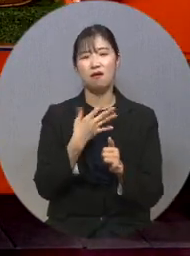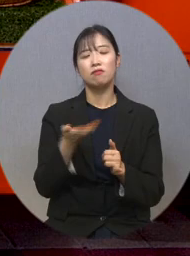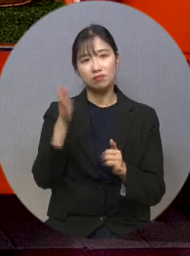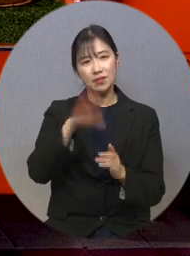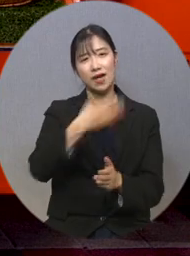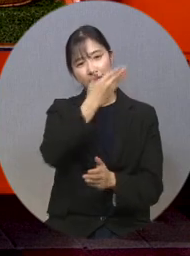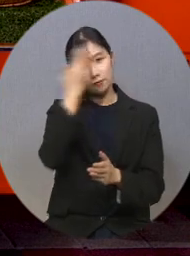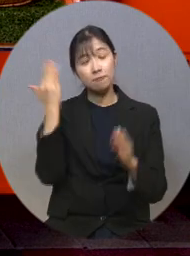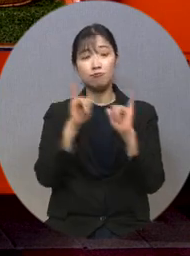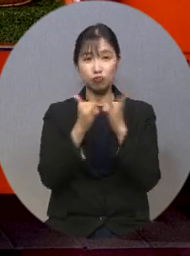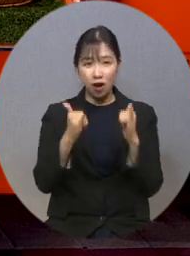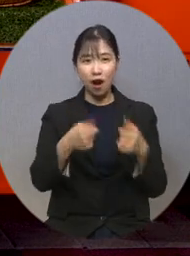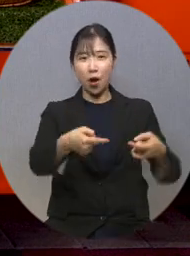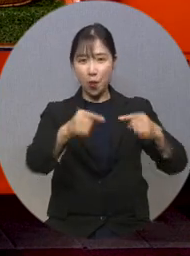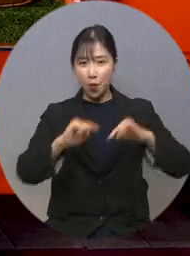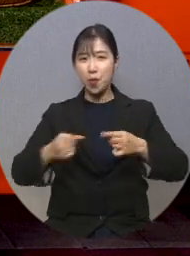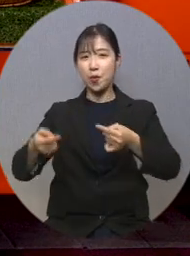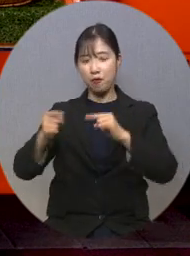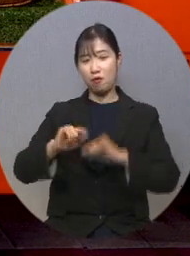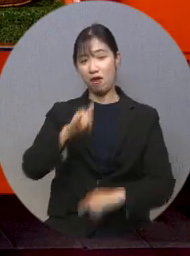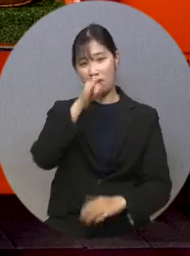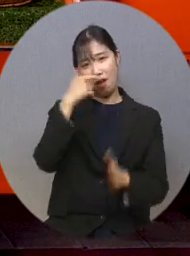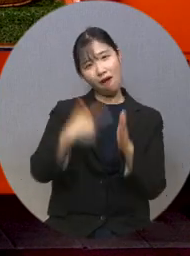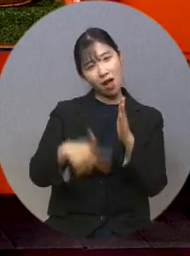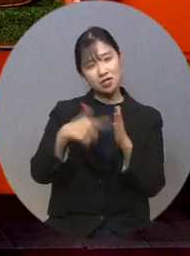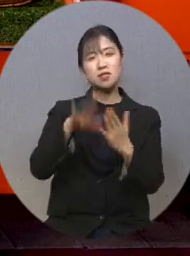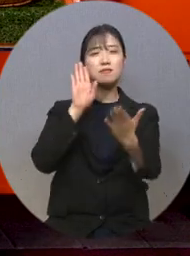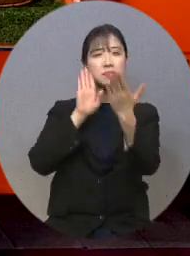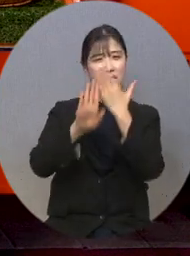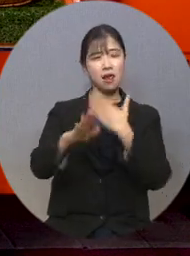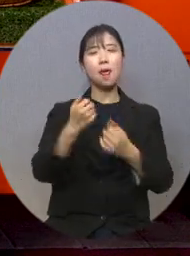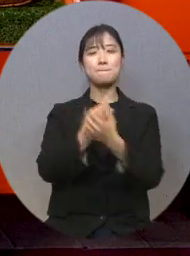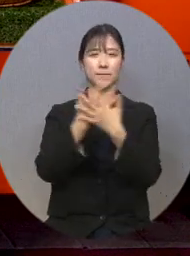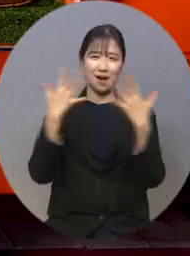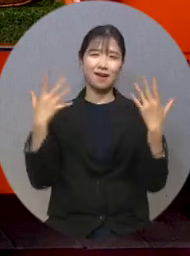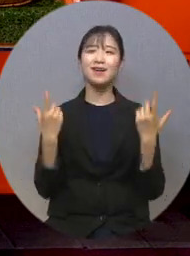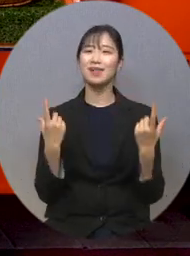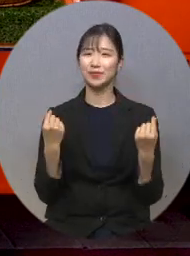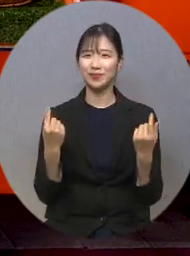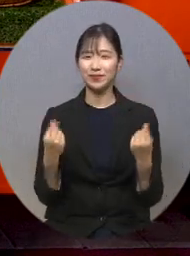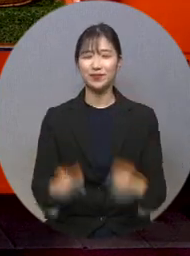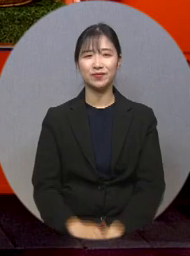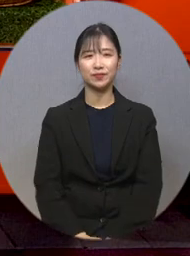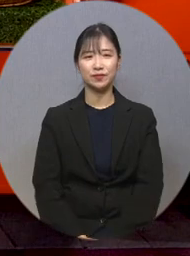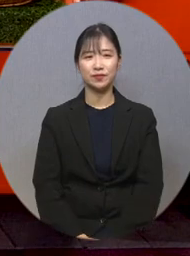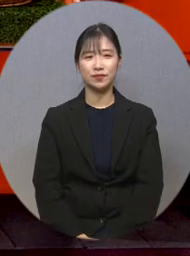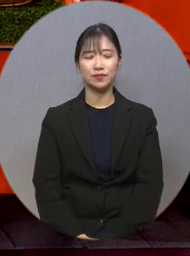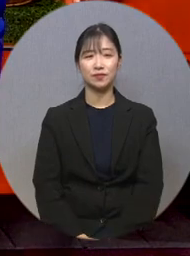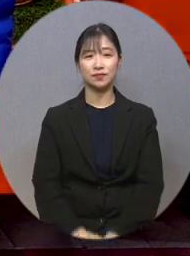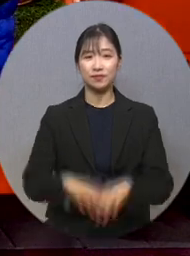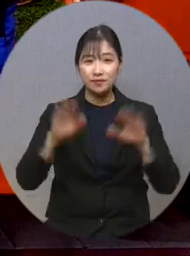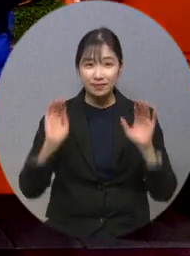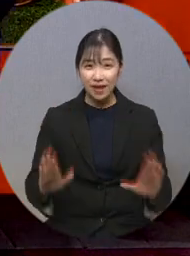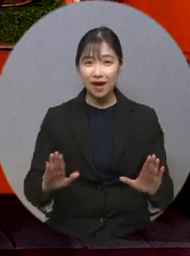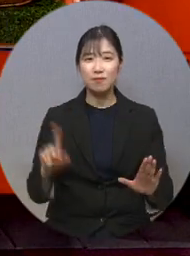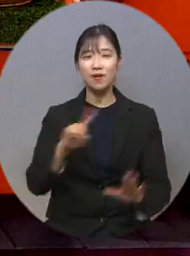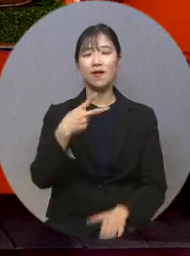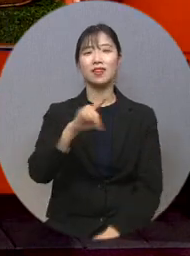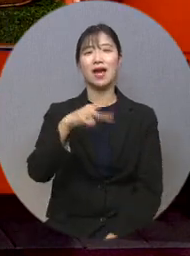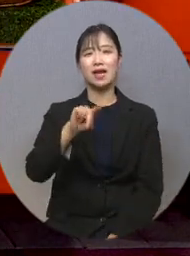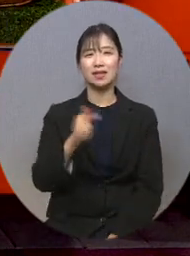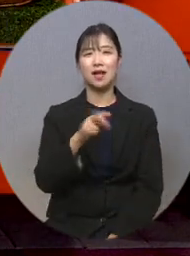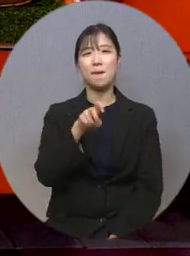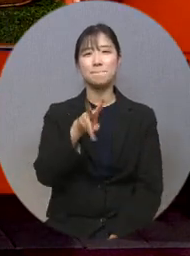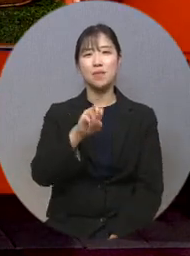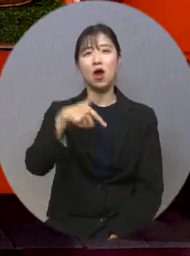이렇게 젊은 농부가 있기에 우리 강진의 미래를 봤다라고 생각을 맞습니다. 해봅니다. 자, 이번에는요. 다섯 명과